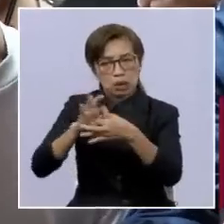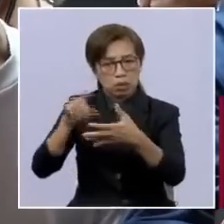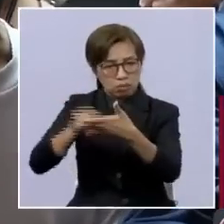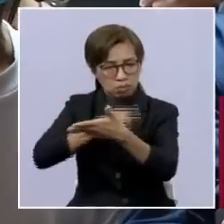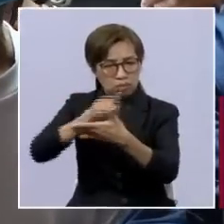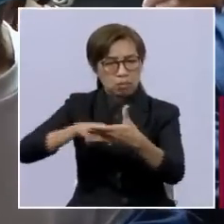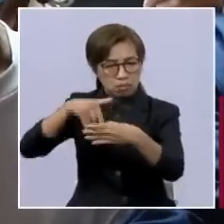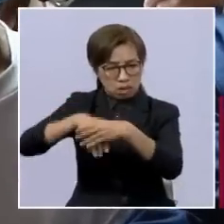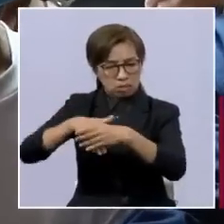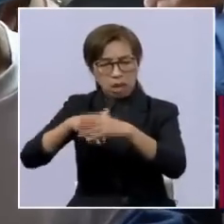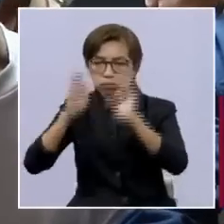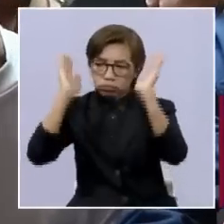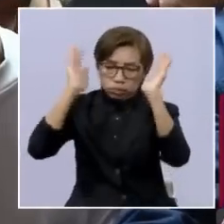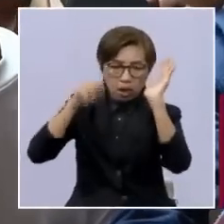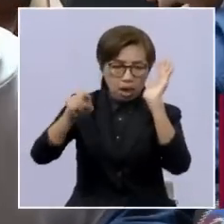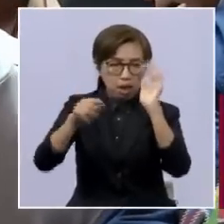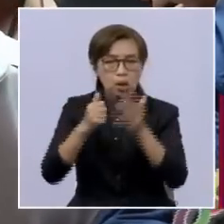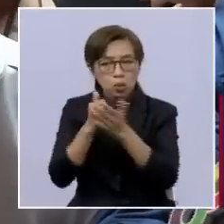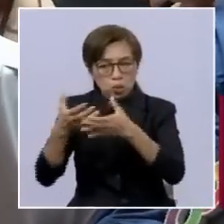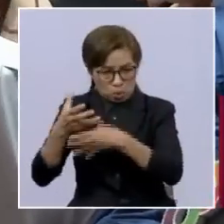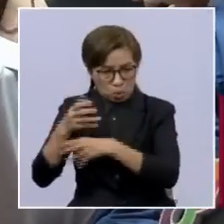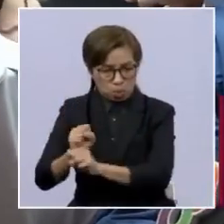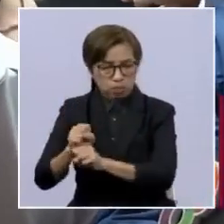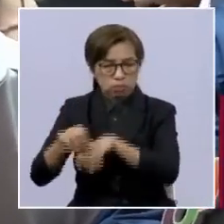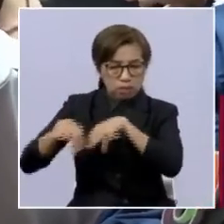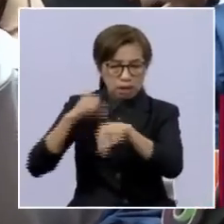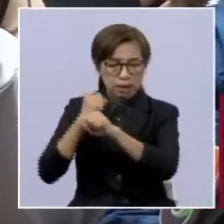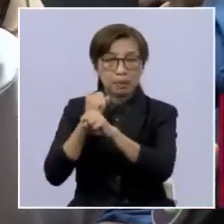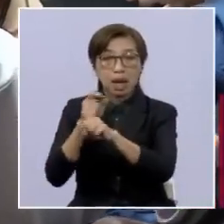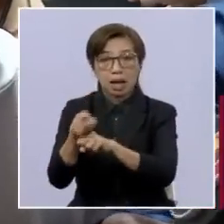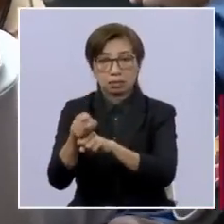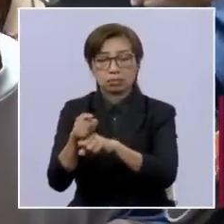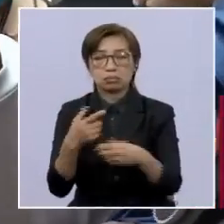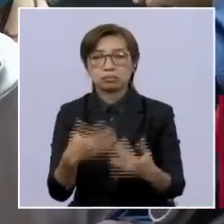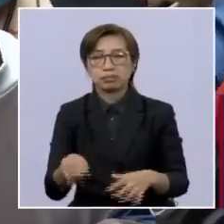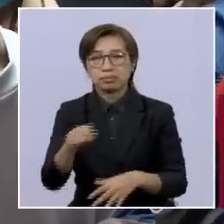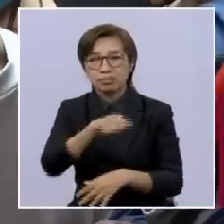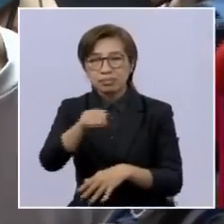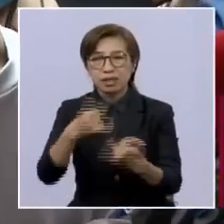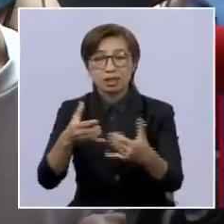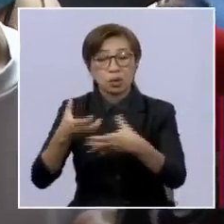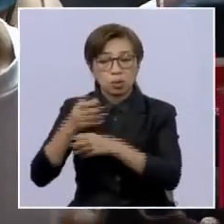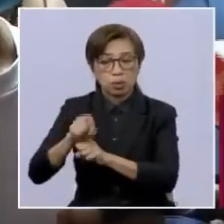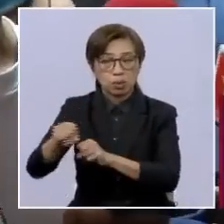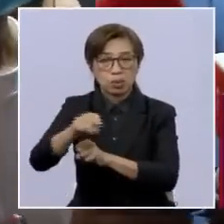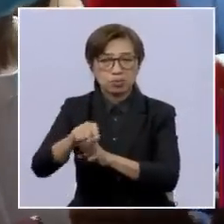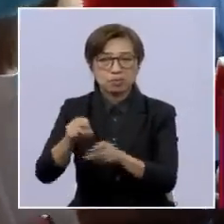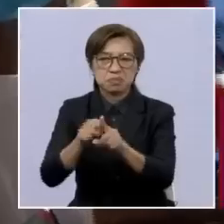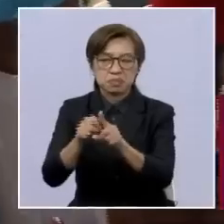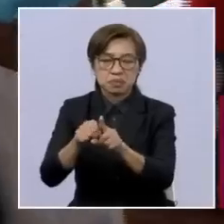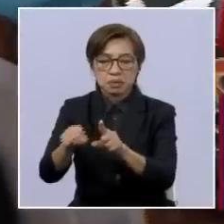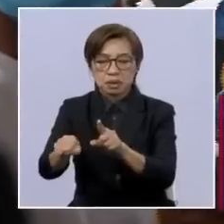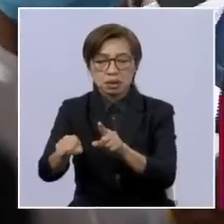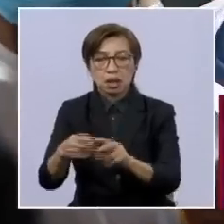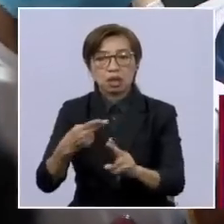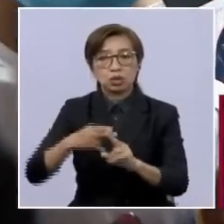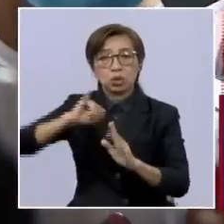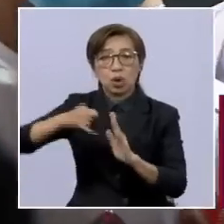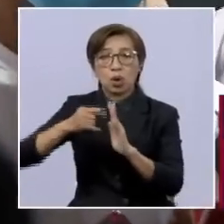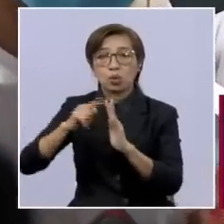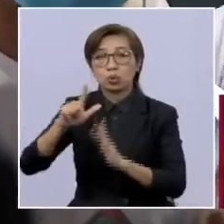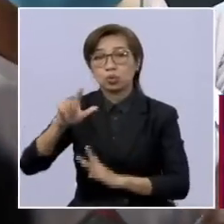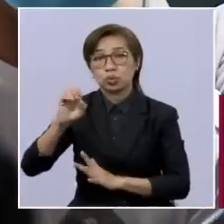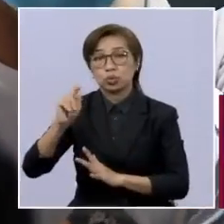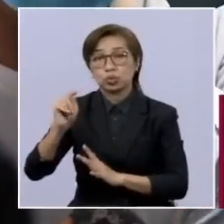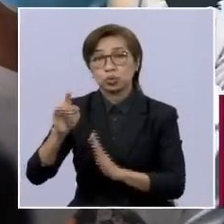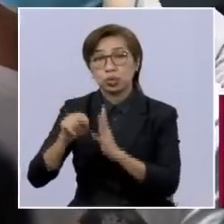คในช่วงโค้งสุดท้ายนะครับโดยแหล่งข่าวรายนี้บอกว่าลำพังการขับเคลื่อนพรรคโดยใช้กระแสคุณจุรินทร์อาจจะไม่เพียง